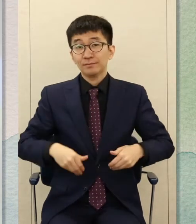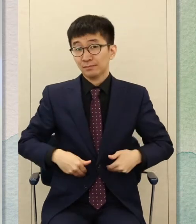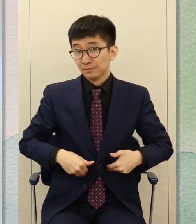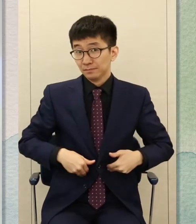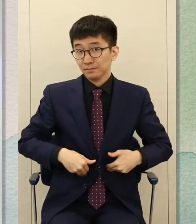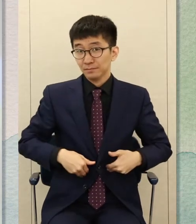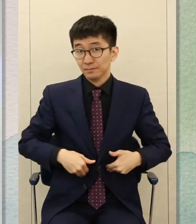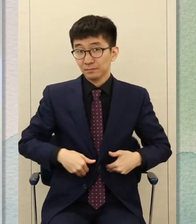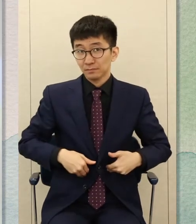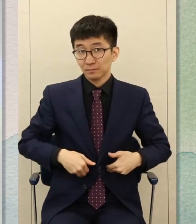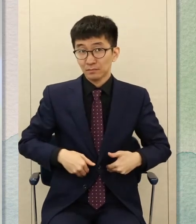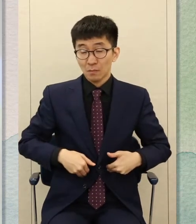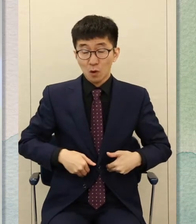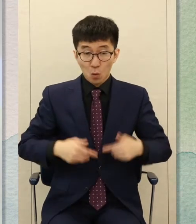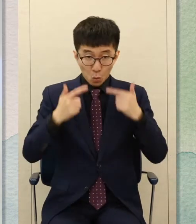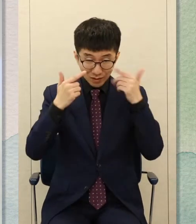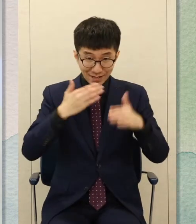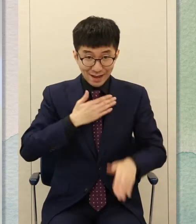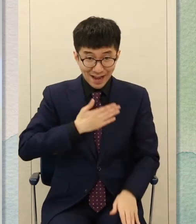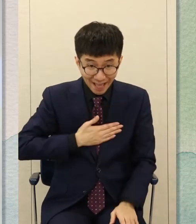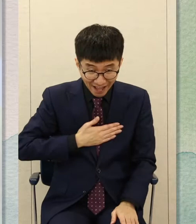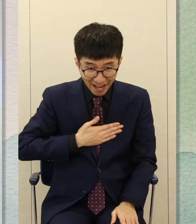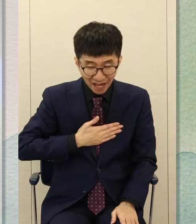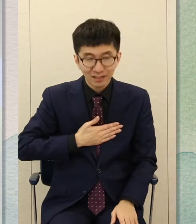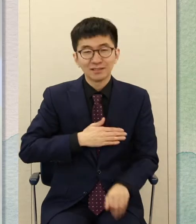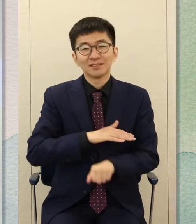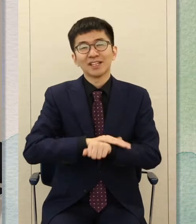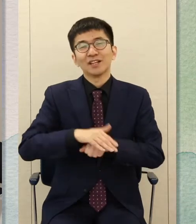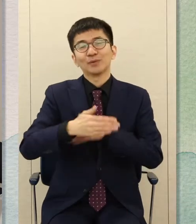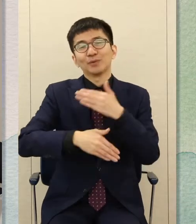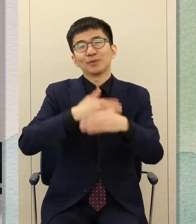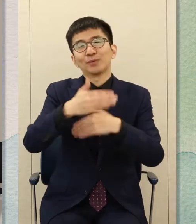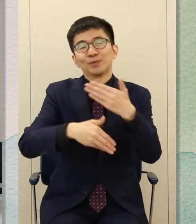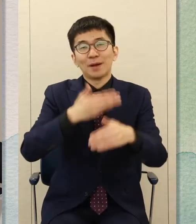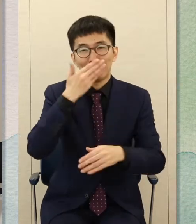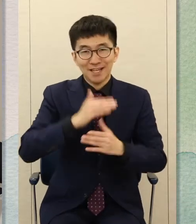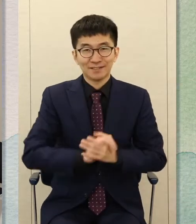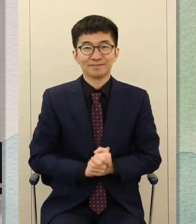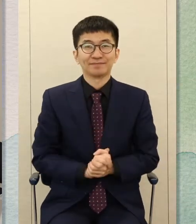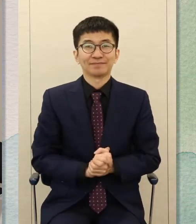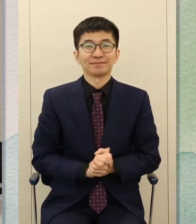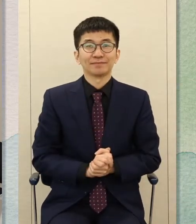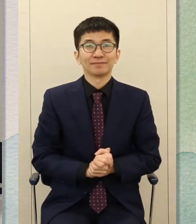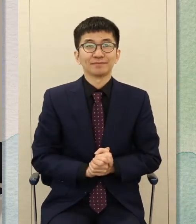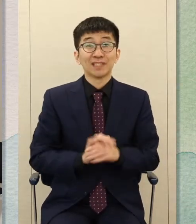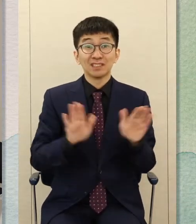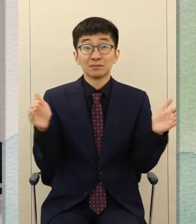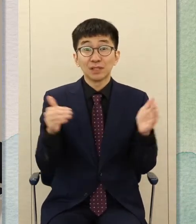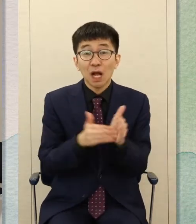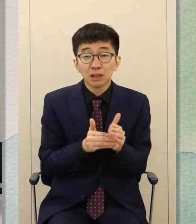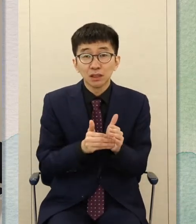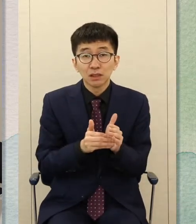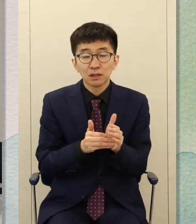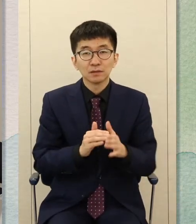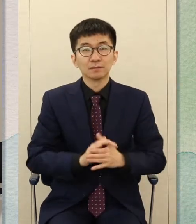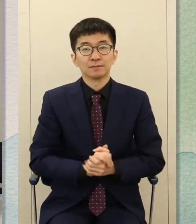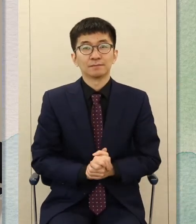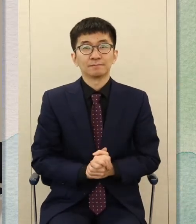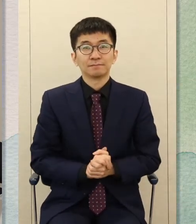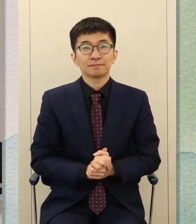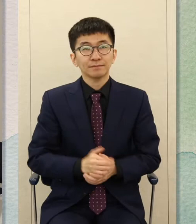꾸준히 잘 확충해 가느냐. 이건 너무 중요한 문제가 되는 거죠. 그래서 그동안에 저희가